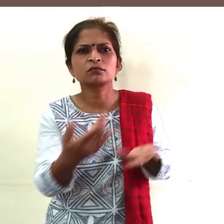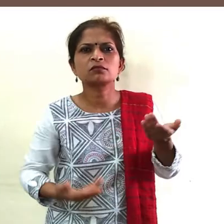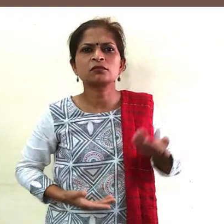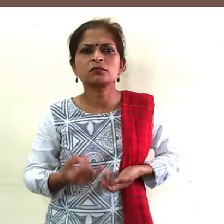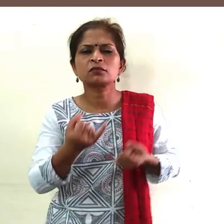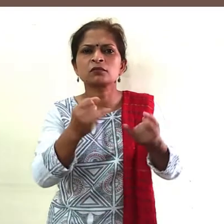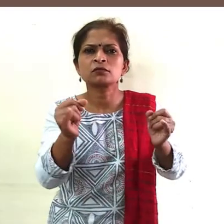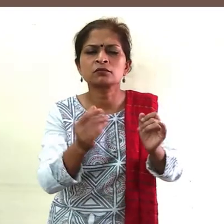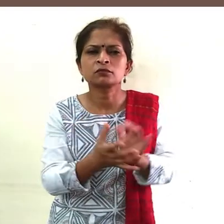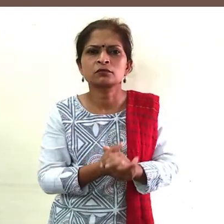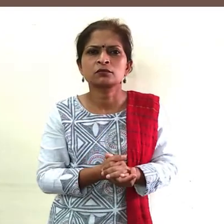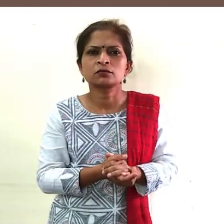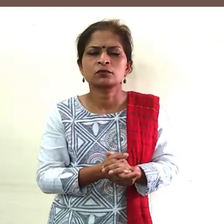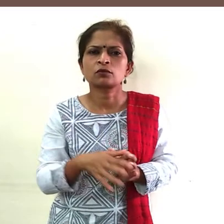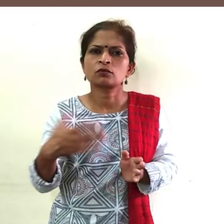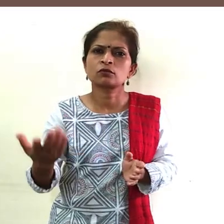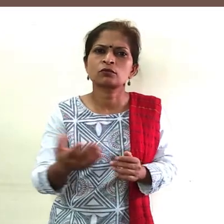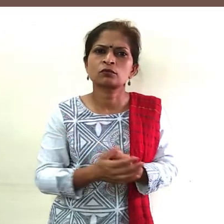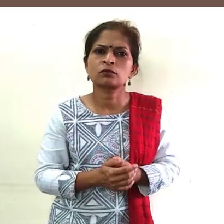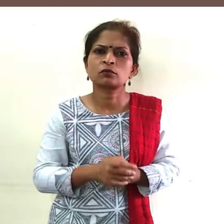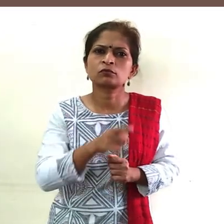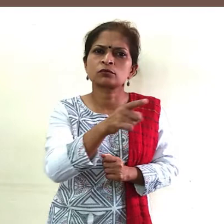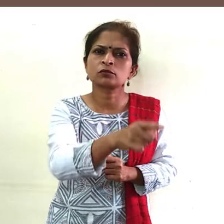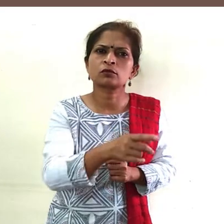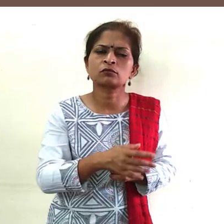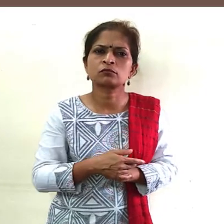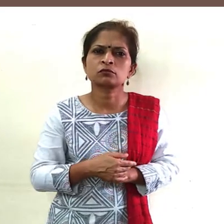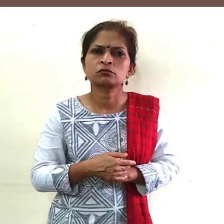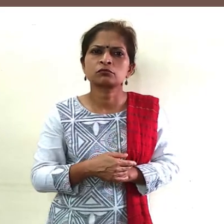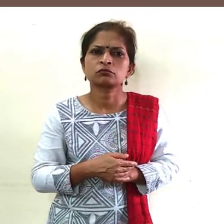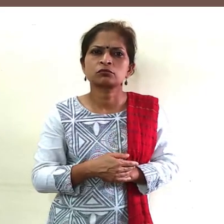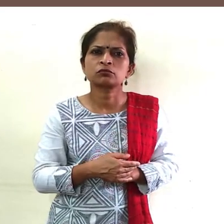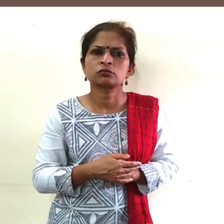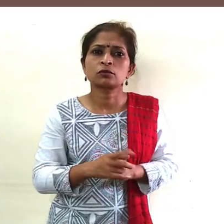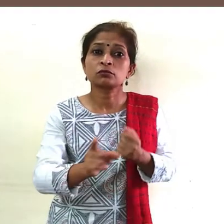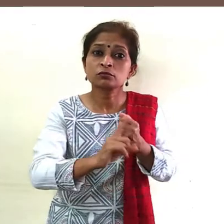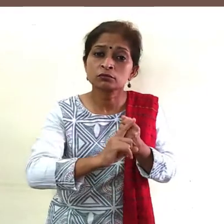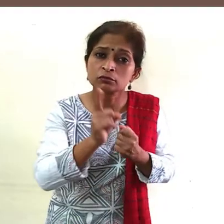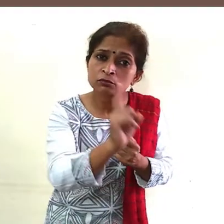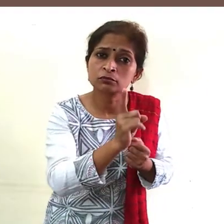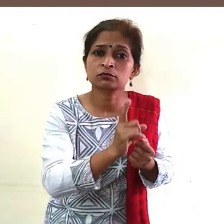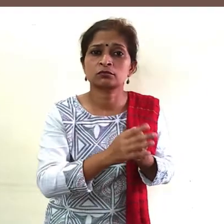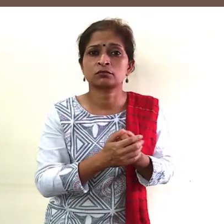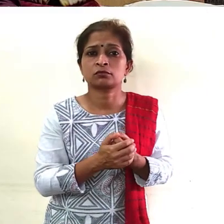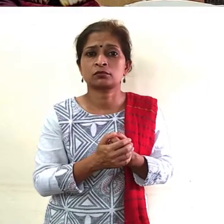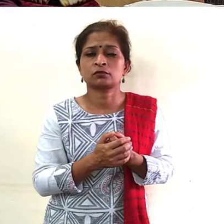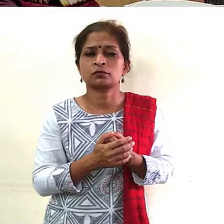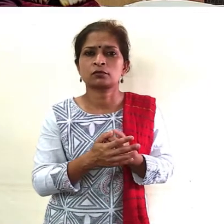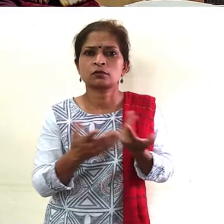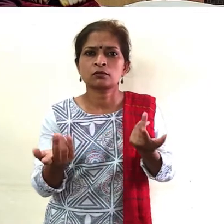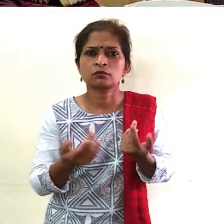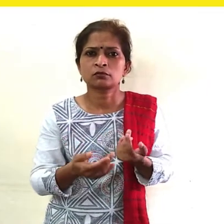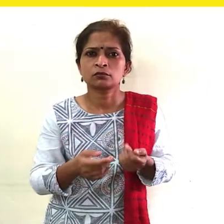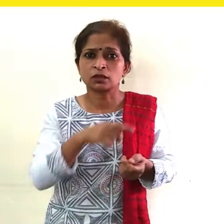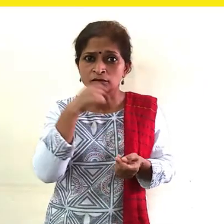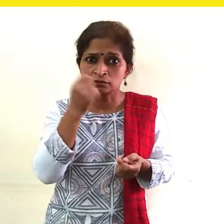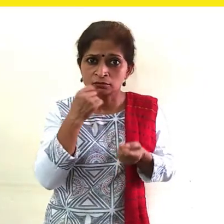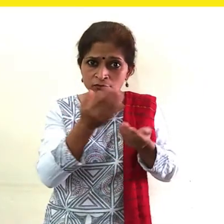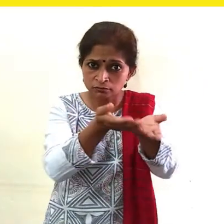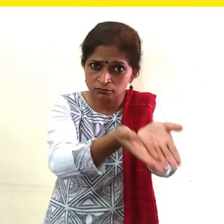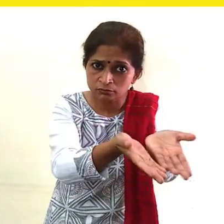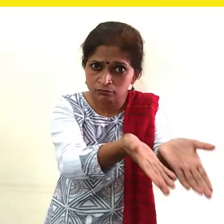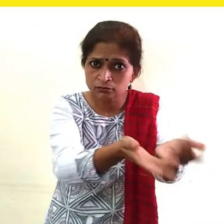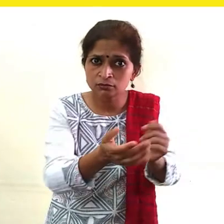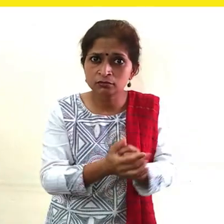रहा है और आप फिर भी इसे क्षमा कर रहे हैं। लिंगा तो दंड के योग्य है। भला कोई मांस चढ़ाता है